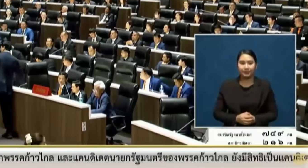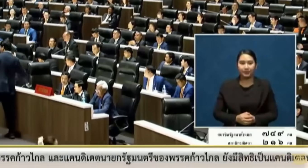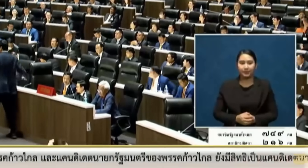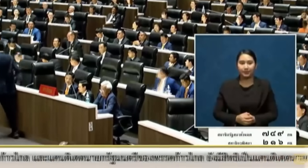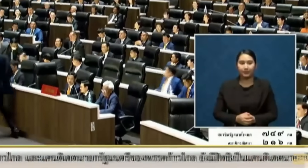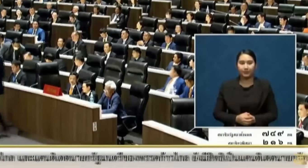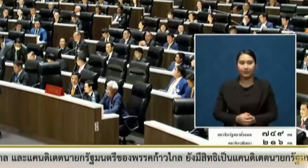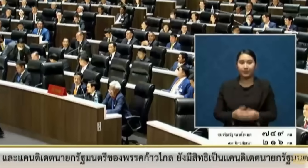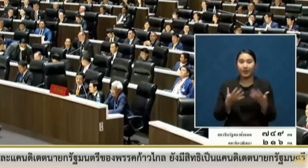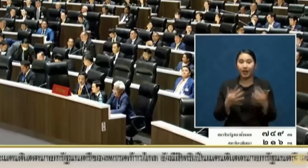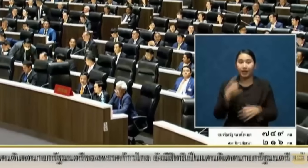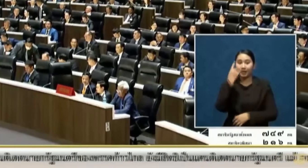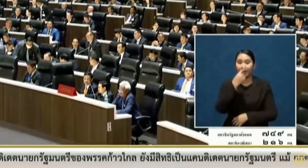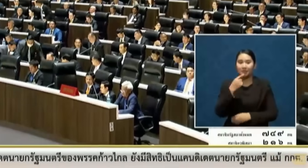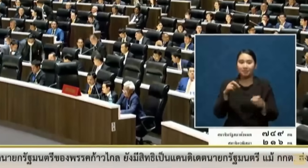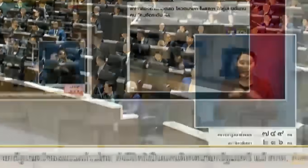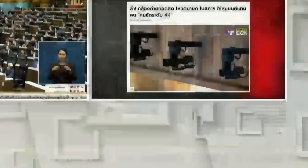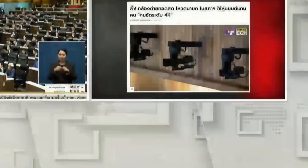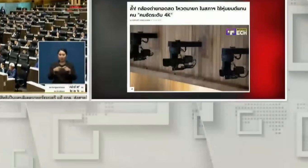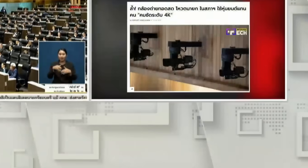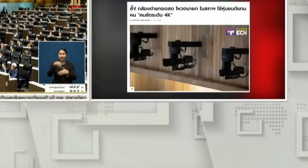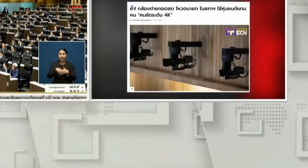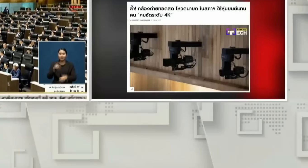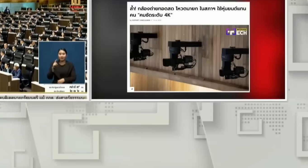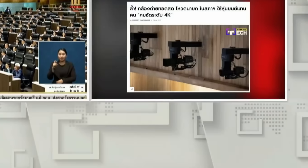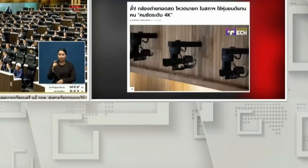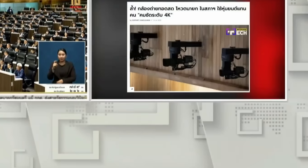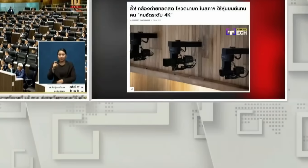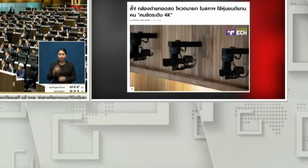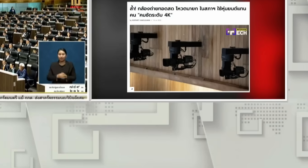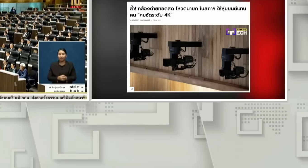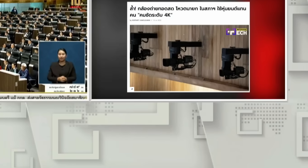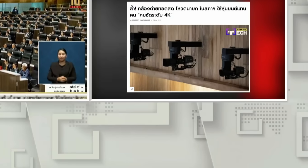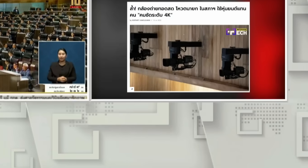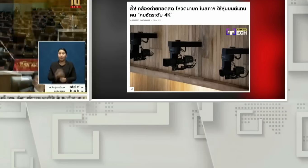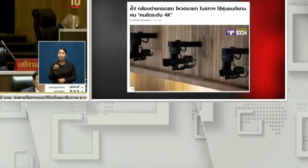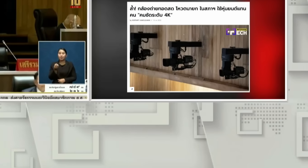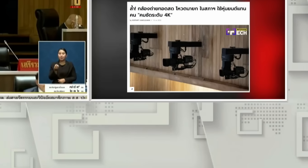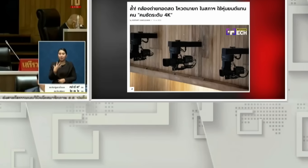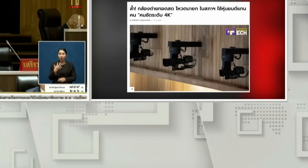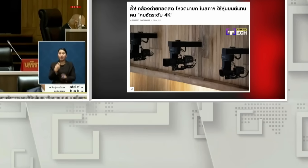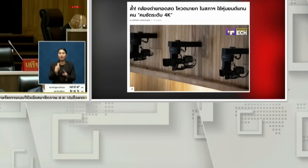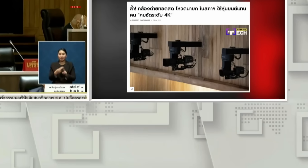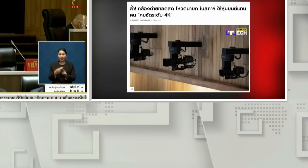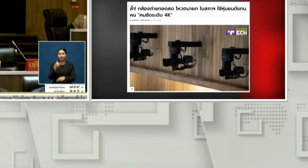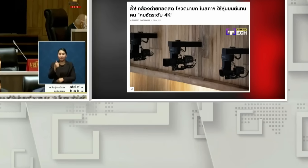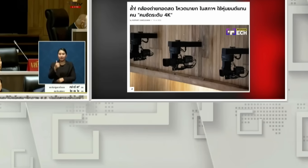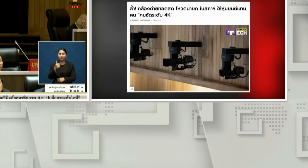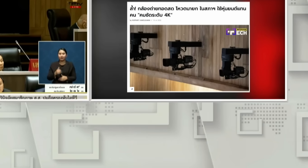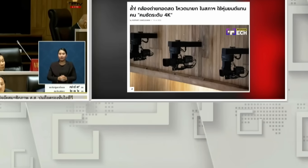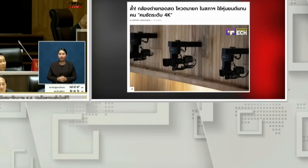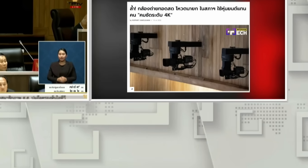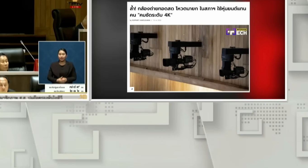มพุทธศักราช2566ภายในสภาใหม่นะคะซึ่งมีห้องประชุมสภาเนี่ย2ฝั่งที่หน้าต